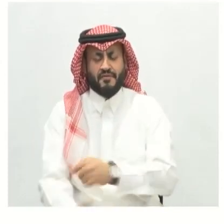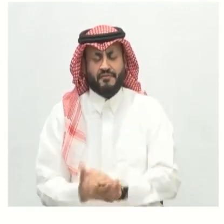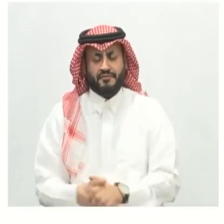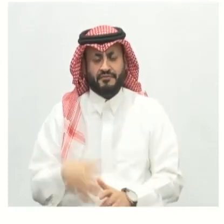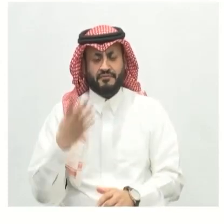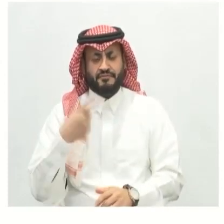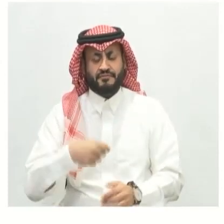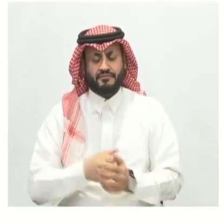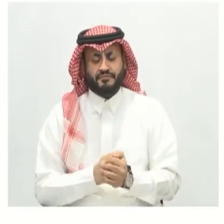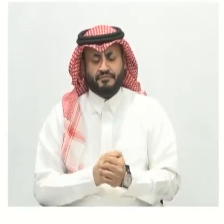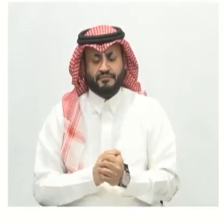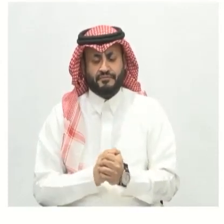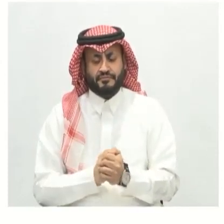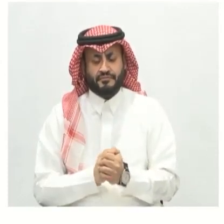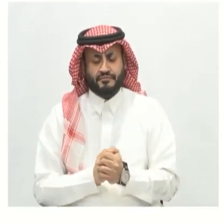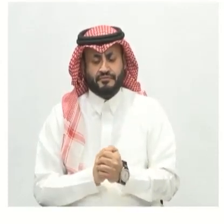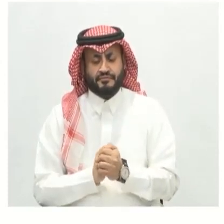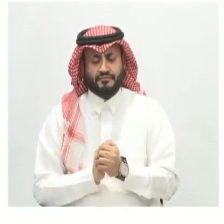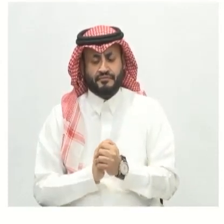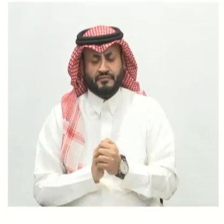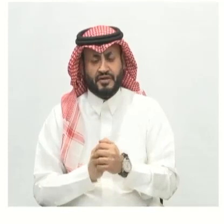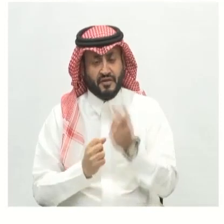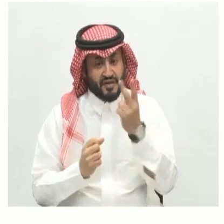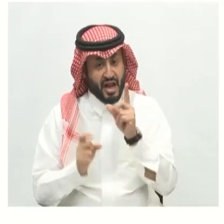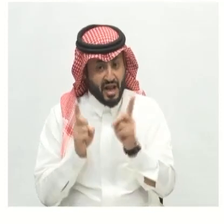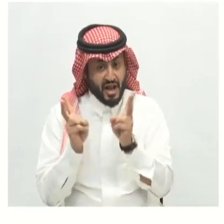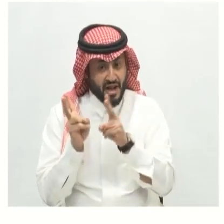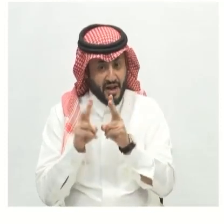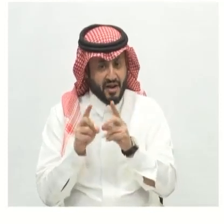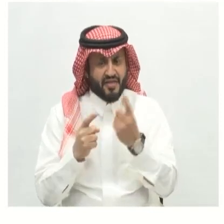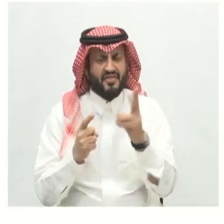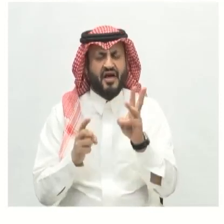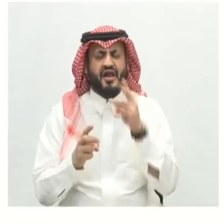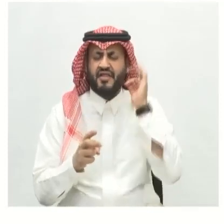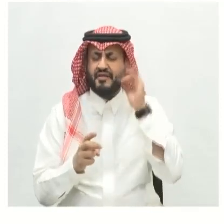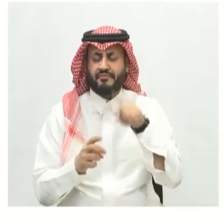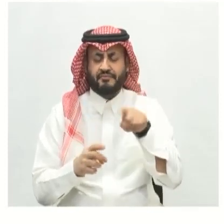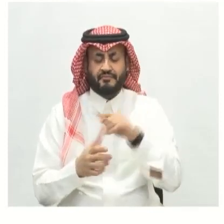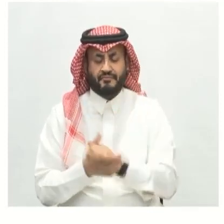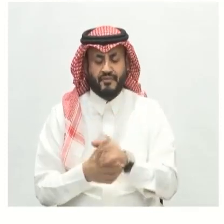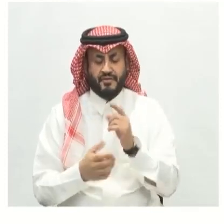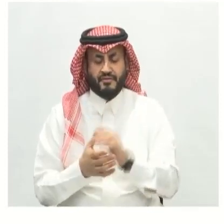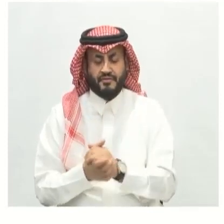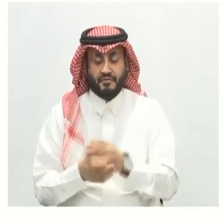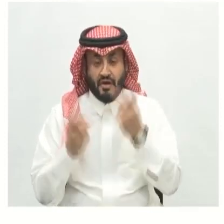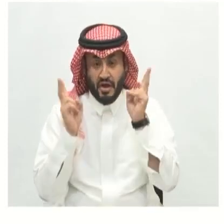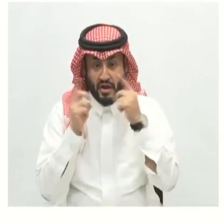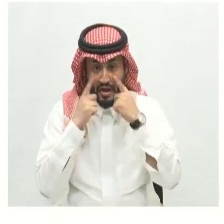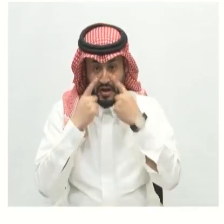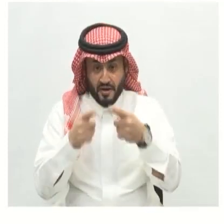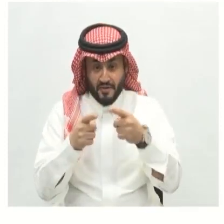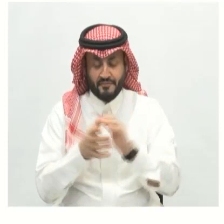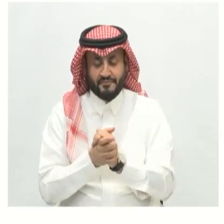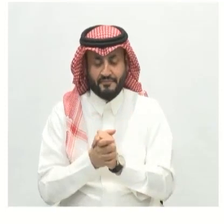15 الا يتحدث اثنان دون ثالث 16ا عدم امعان النظر في الناس